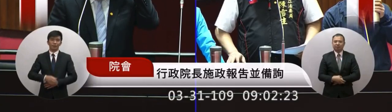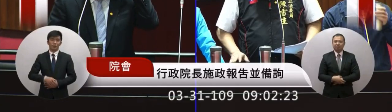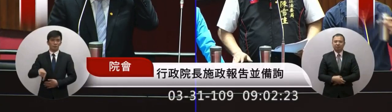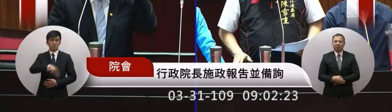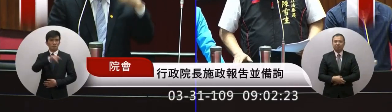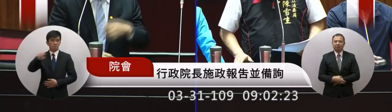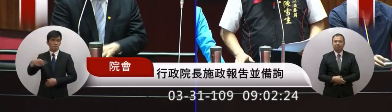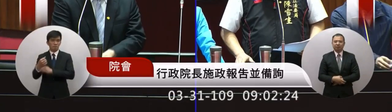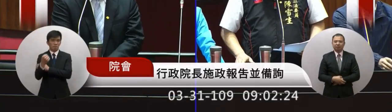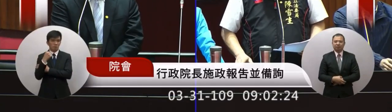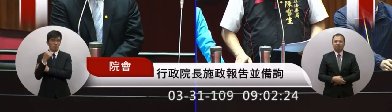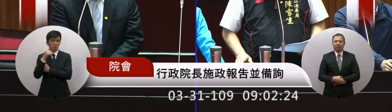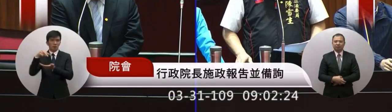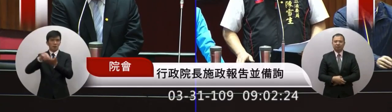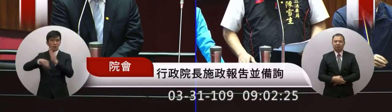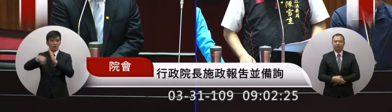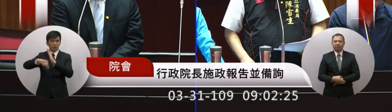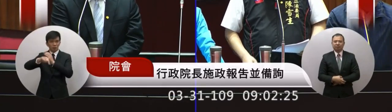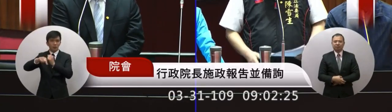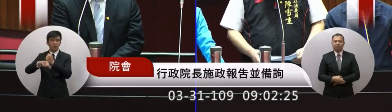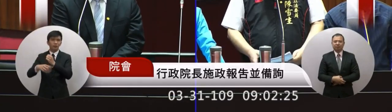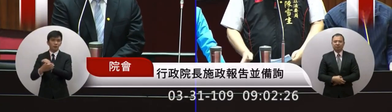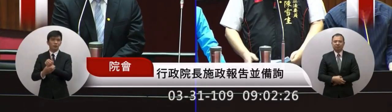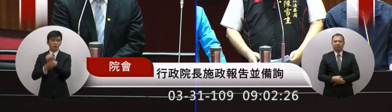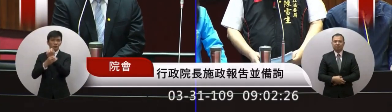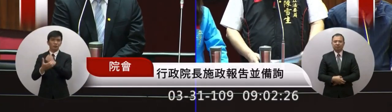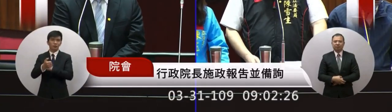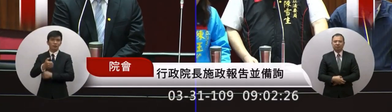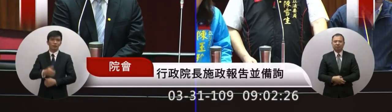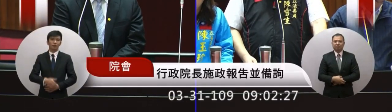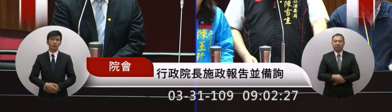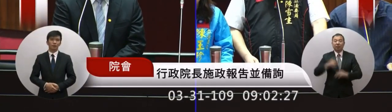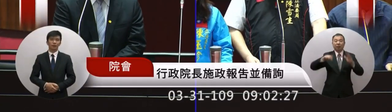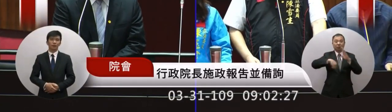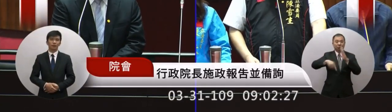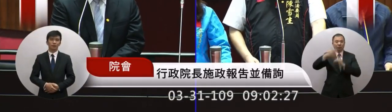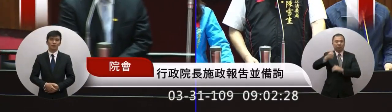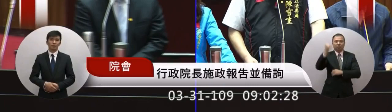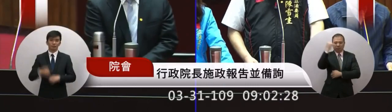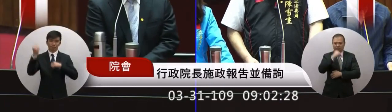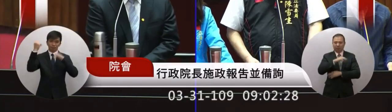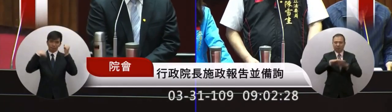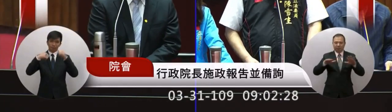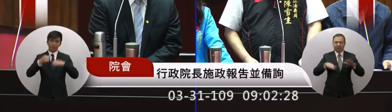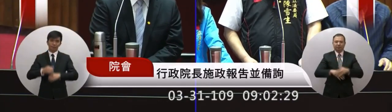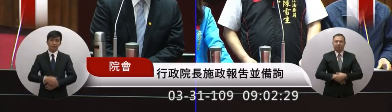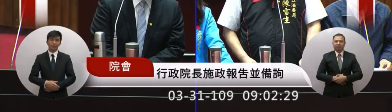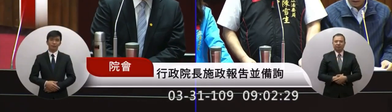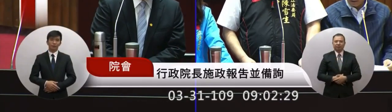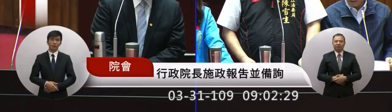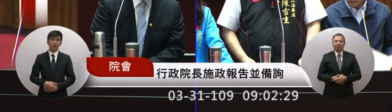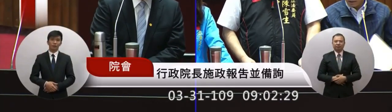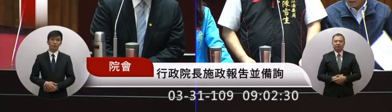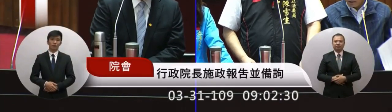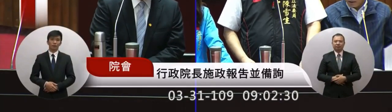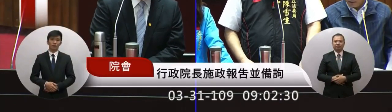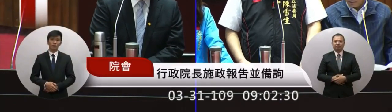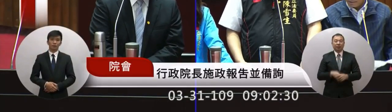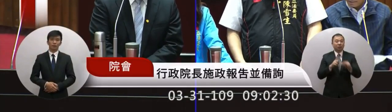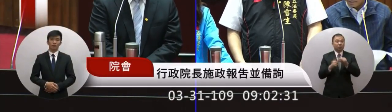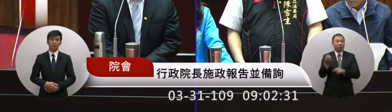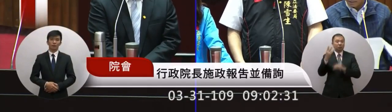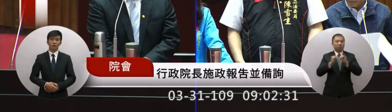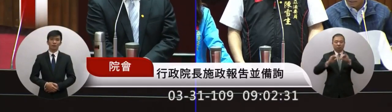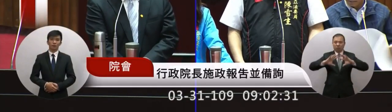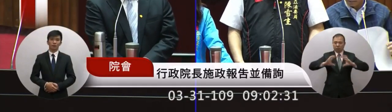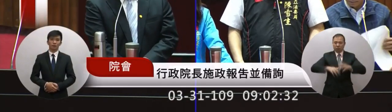家努力，贵院支持，谢谢。 来，院长早哈。 哎，早。 这个，我们中华民国、啊、现